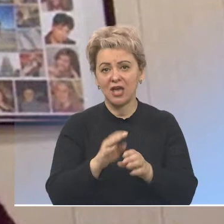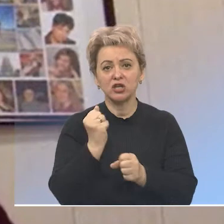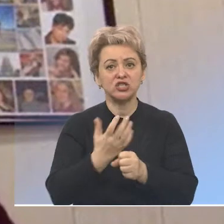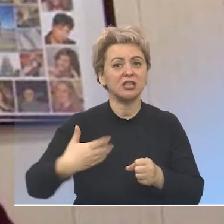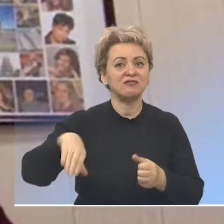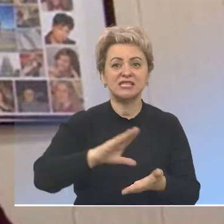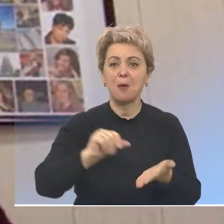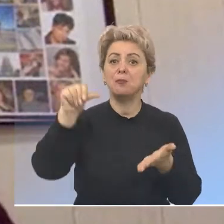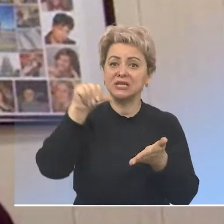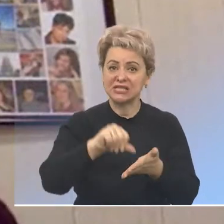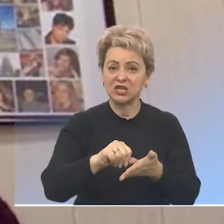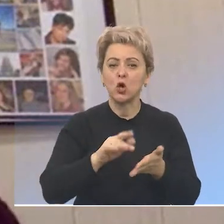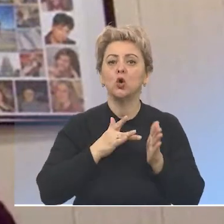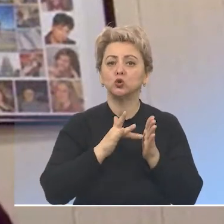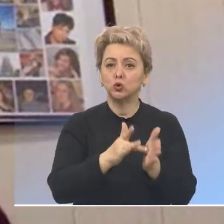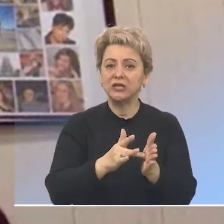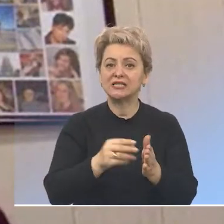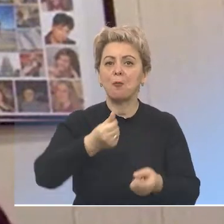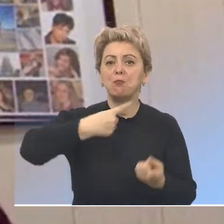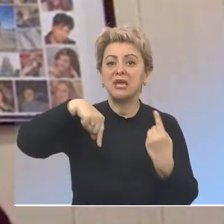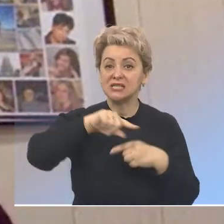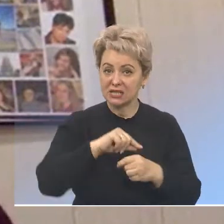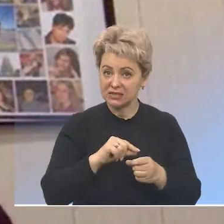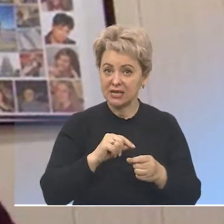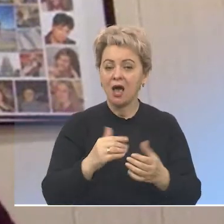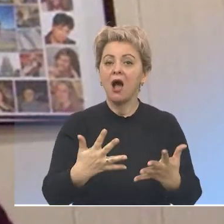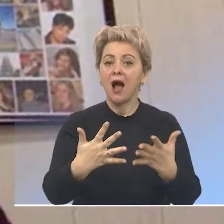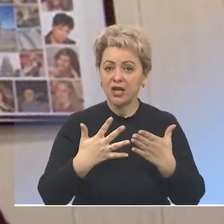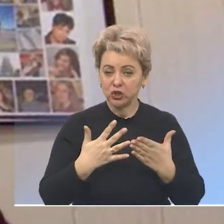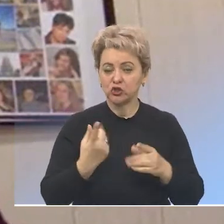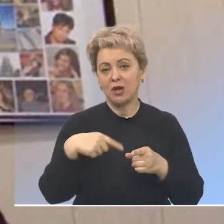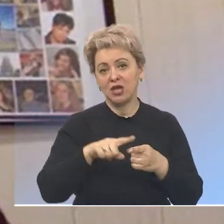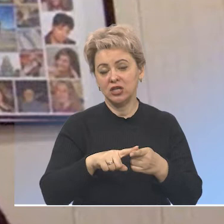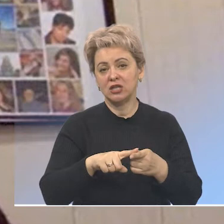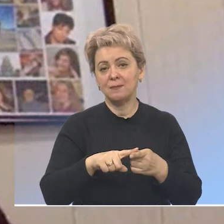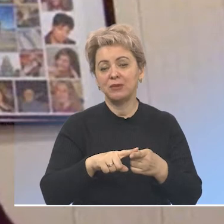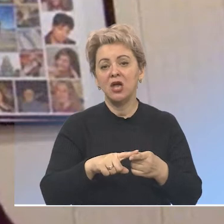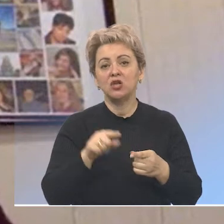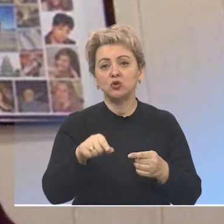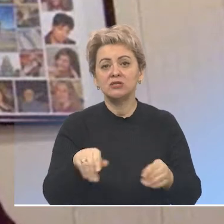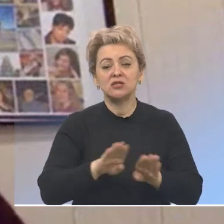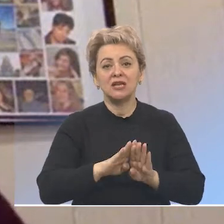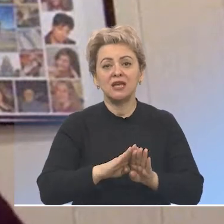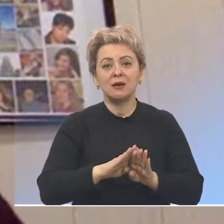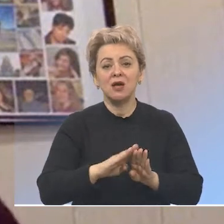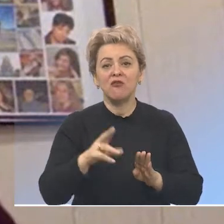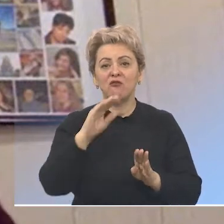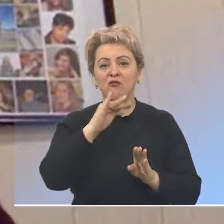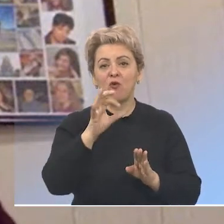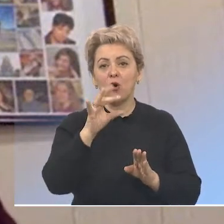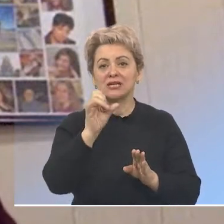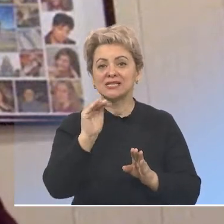делают абсолютно все представители в туристическом бизнесе. Конечно, это своего рода форс-мажор,